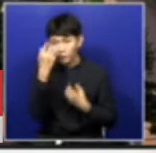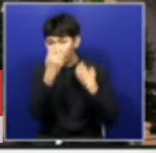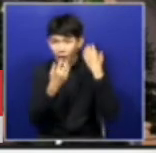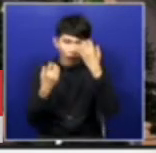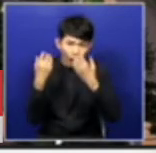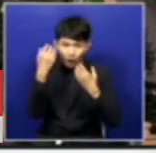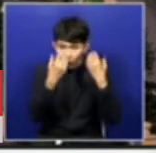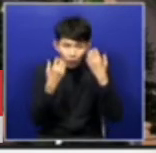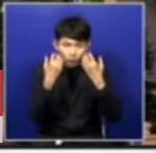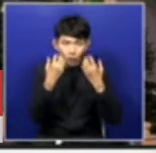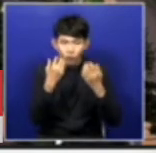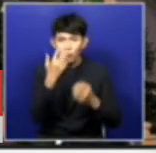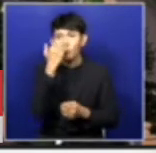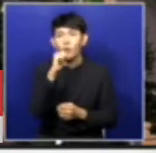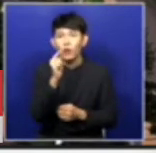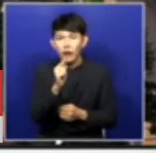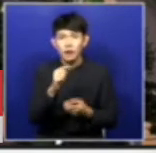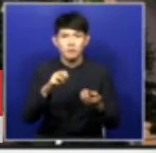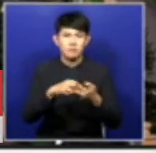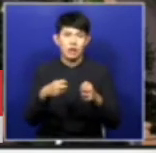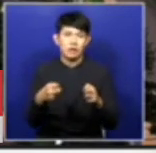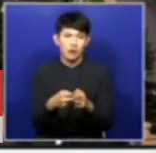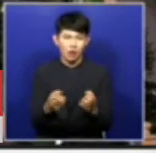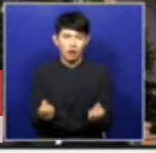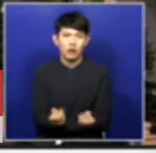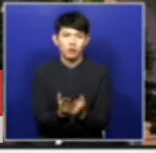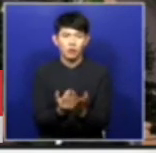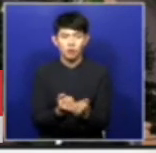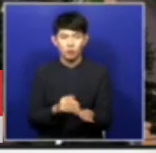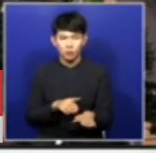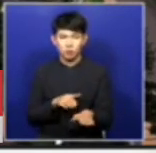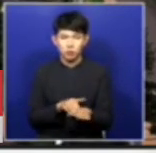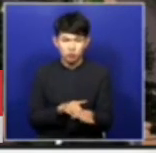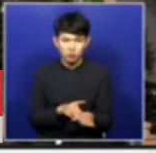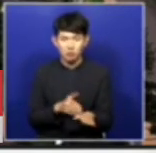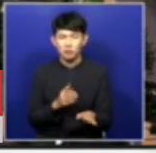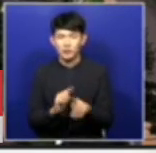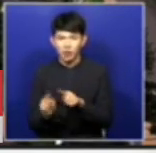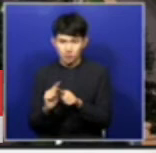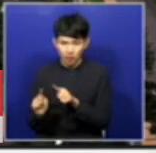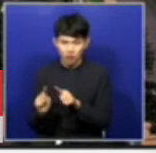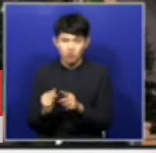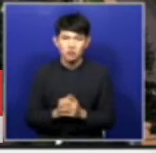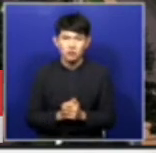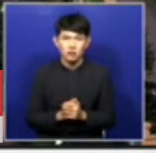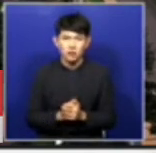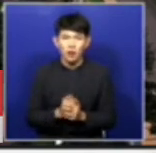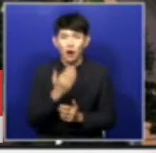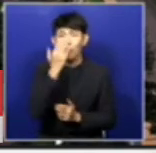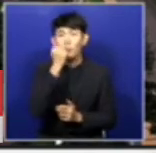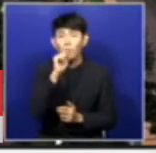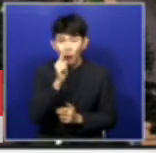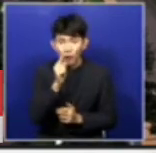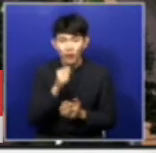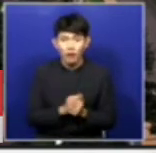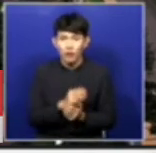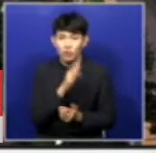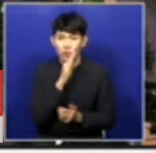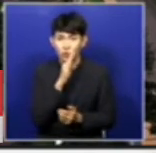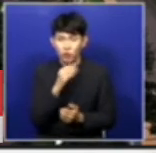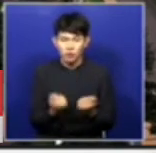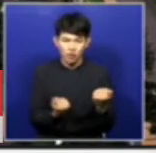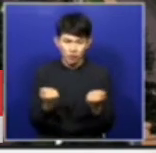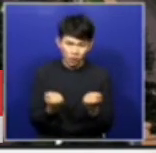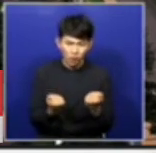การณ์ที่จะสร้างให้เกิดอุบัติเหตุขึ้นบนถนนเพราะถ้ามันเป็นเรื่องของใช้รถใช้ถนน